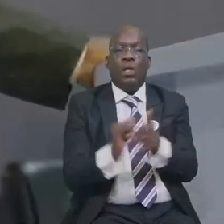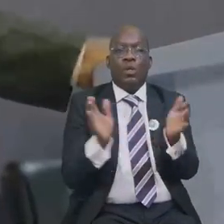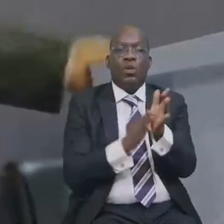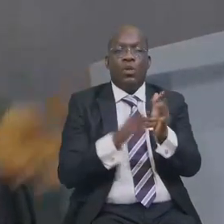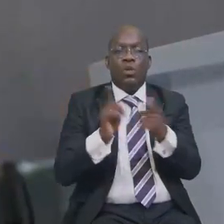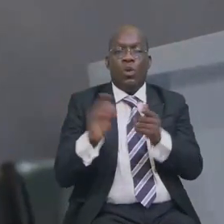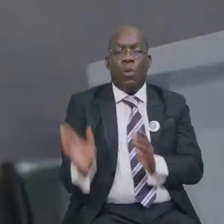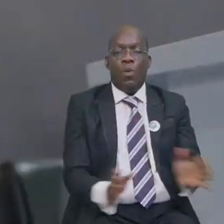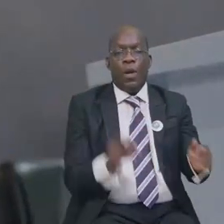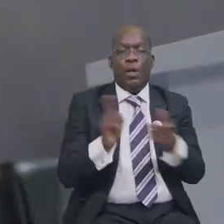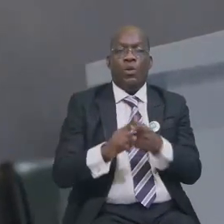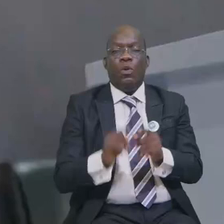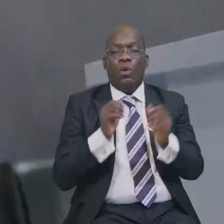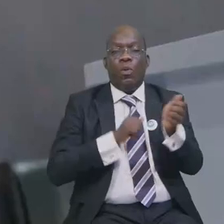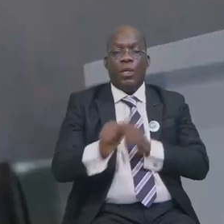La même chose avec